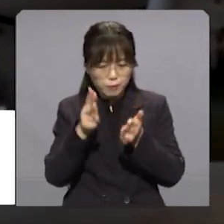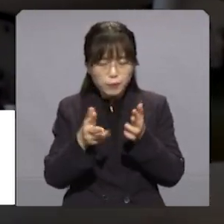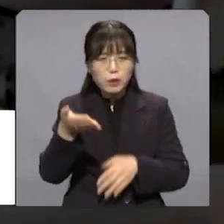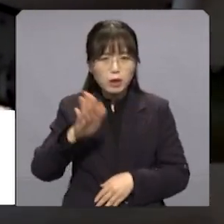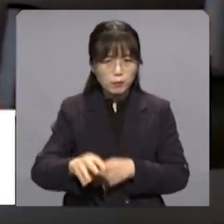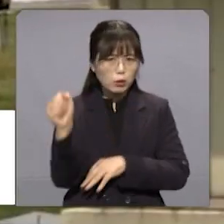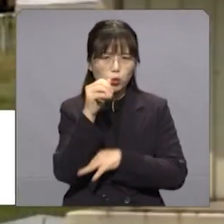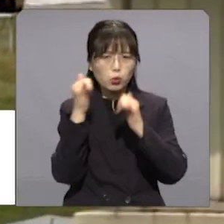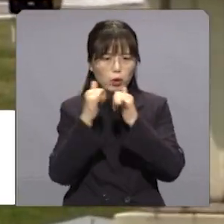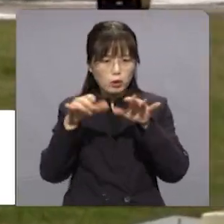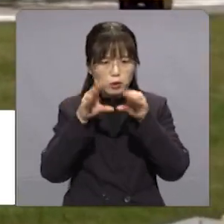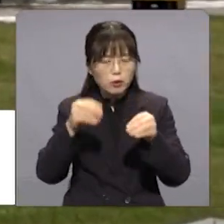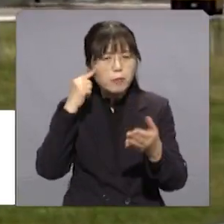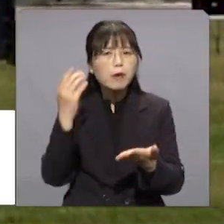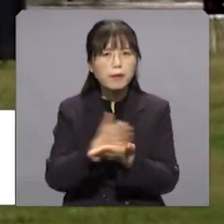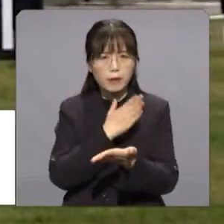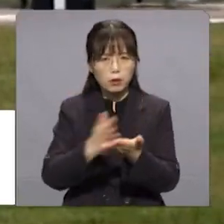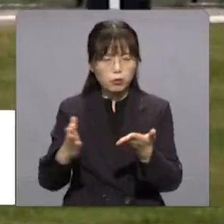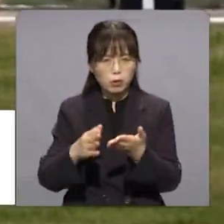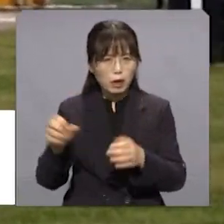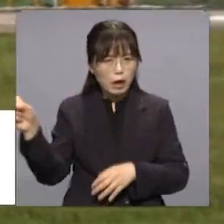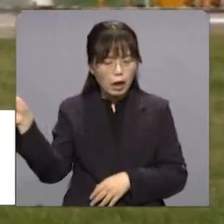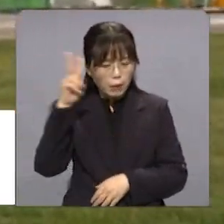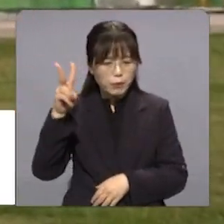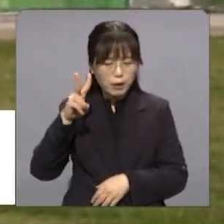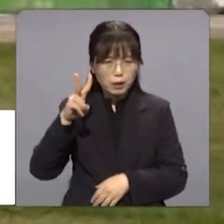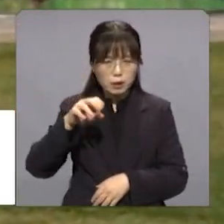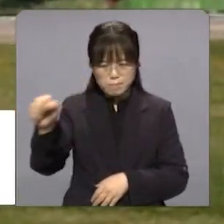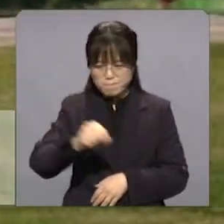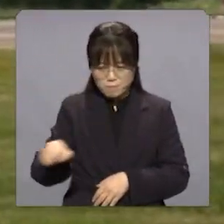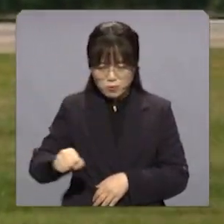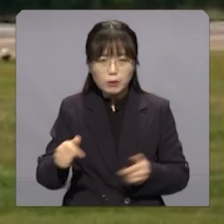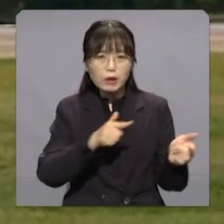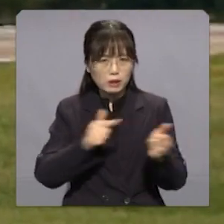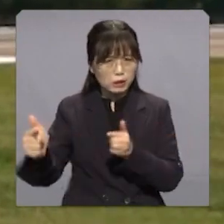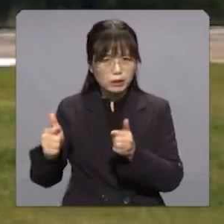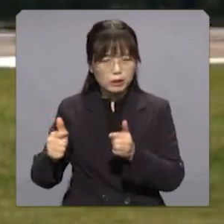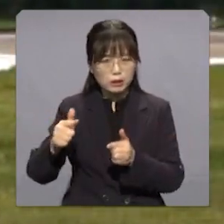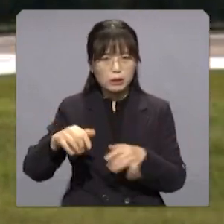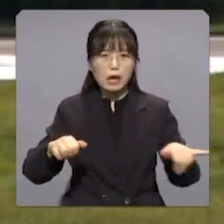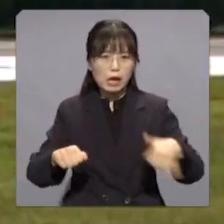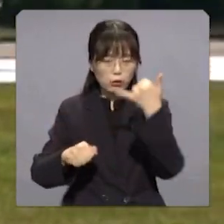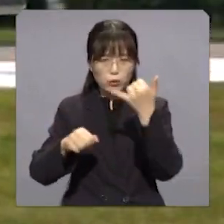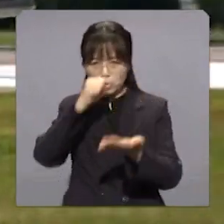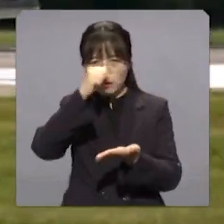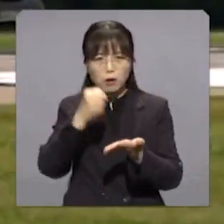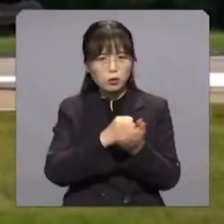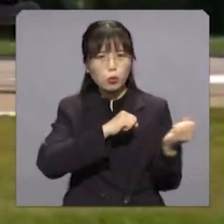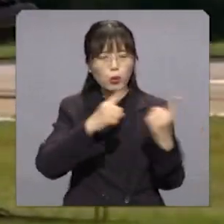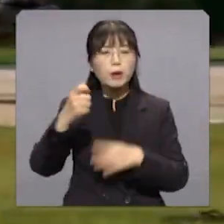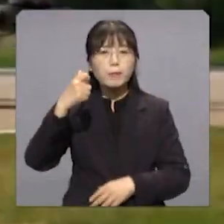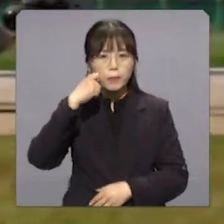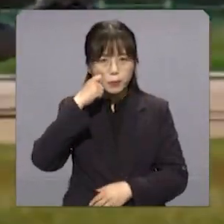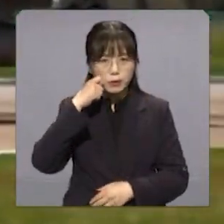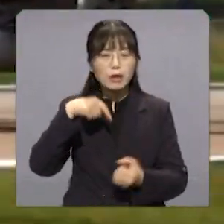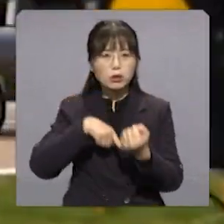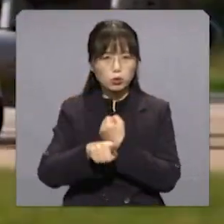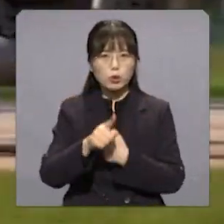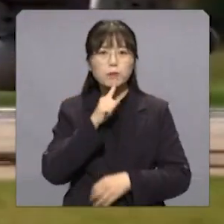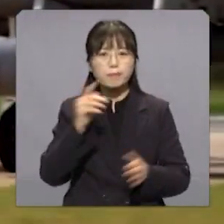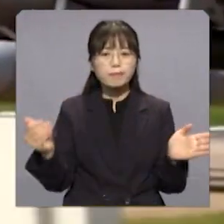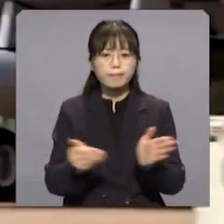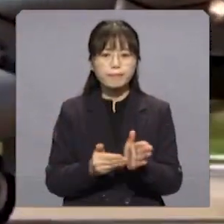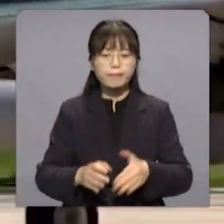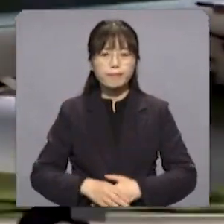조정사는 정지로 판단하고 급격하게 조정관을 조작하는 등 항공기를 정상적으로 회복시키지 못했다고